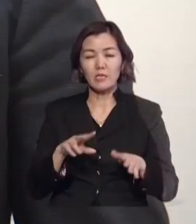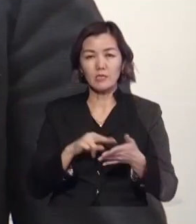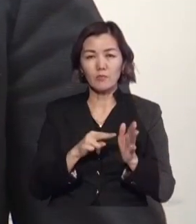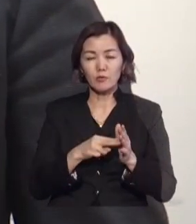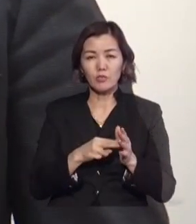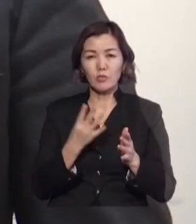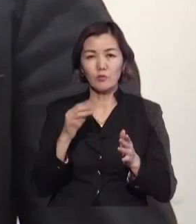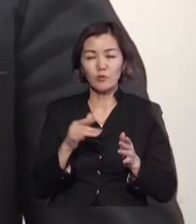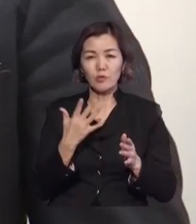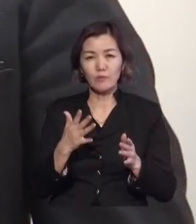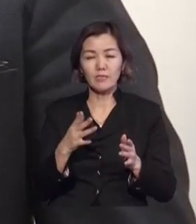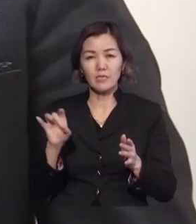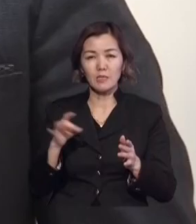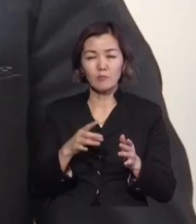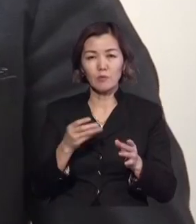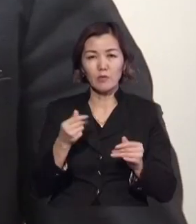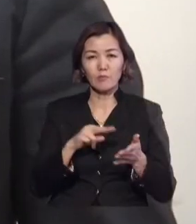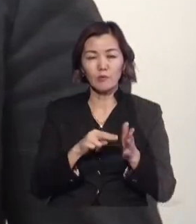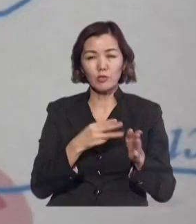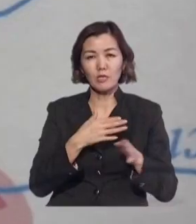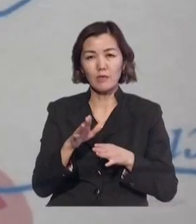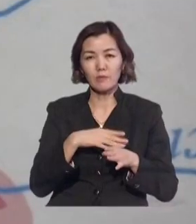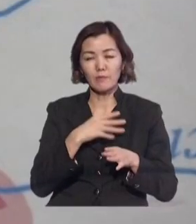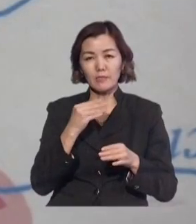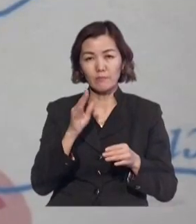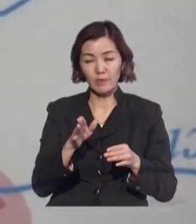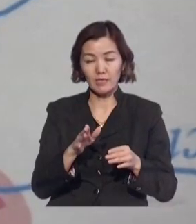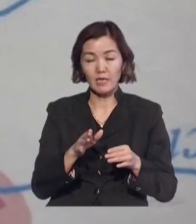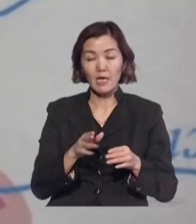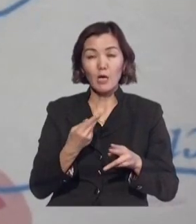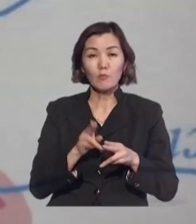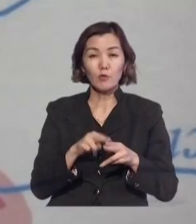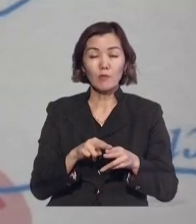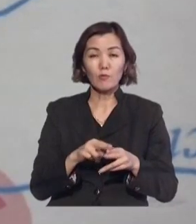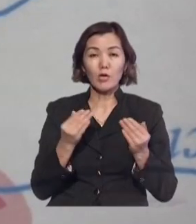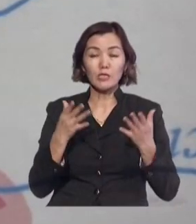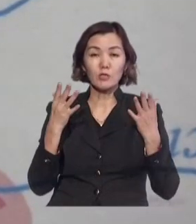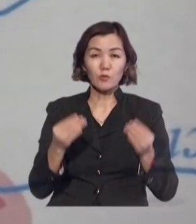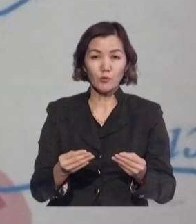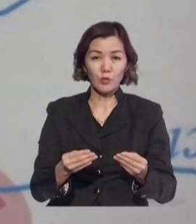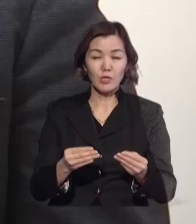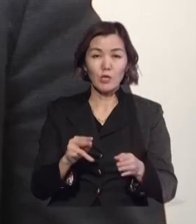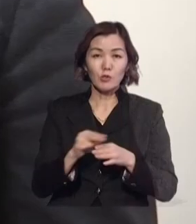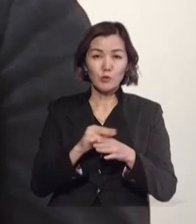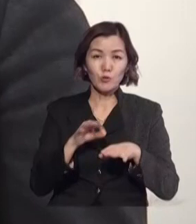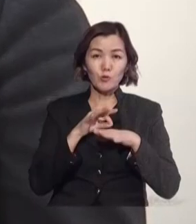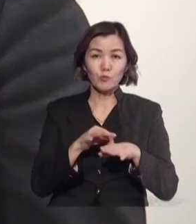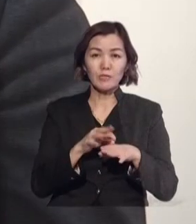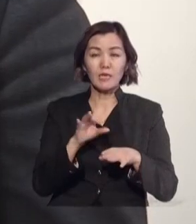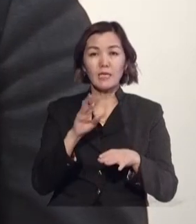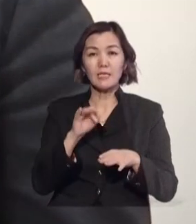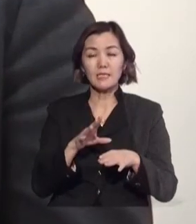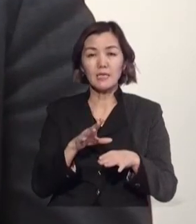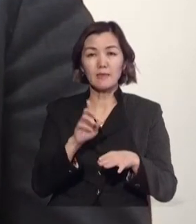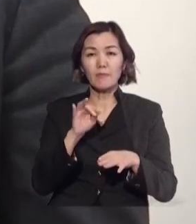болса, 4-те 5-і республикалық бюджеттен қаражаттан қамтамасыз етіліп отыр. Бұдан бөлек қазіргі таңда жөндеу жұмыстары Ескелді ауданының